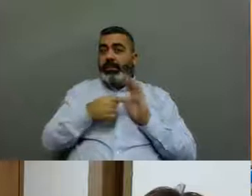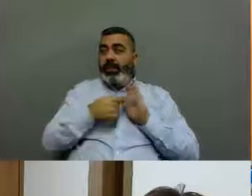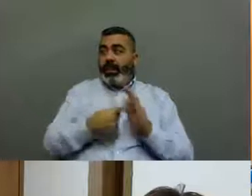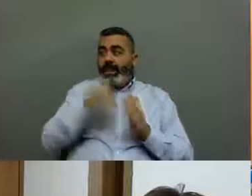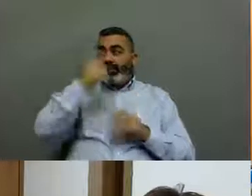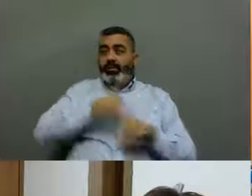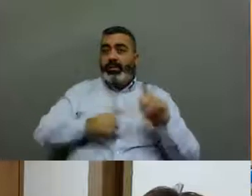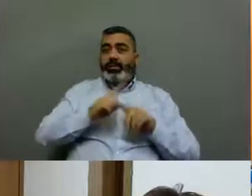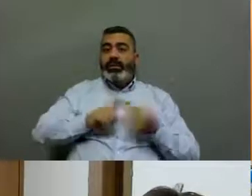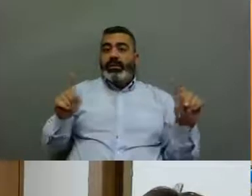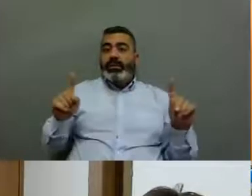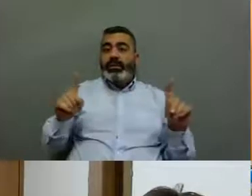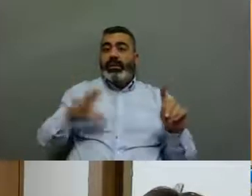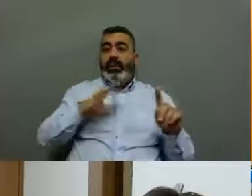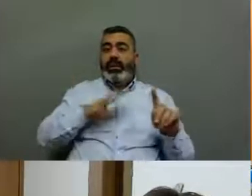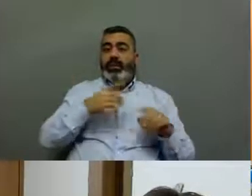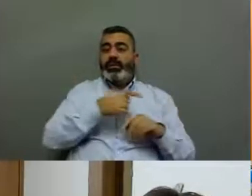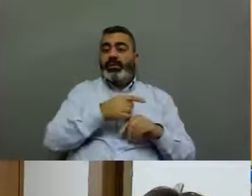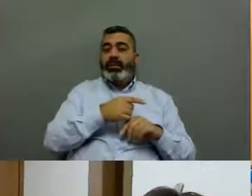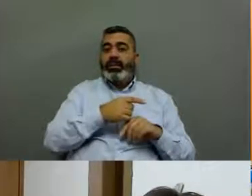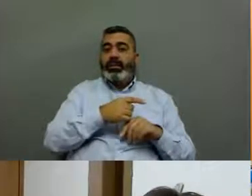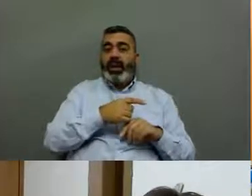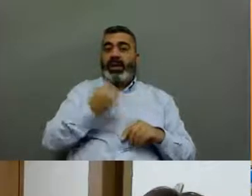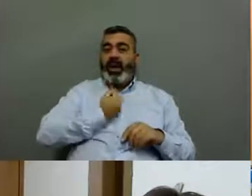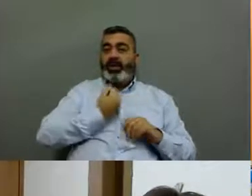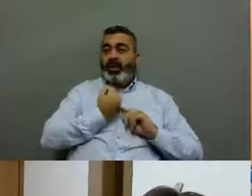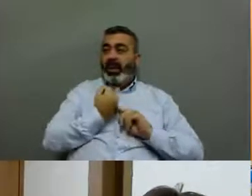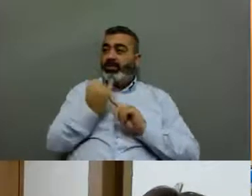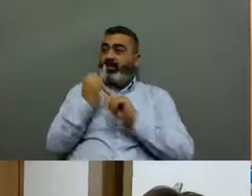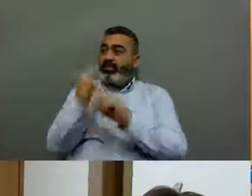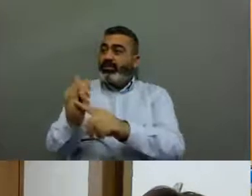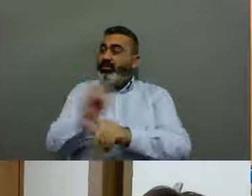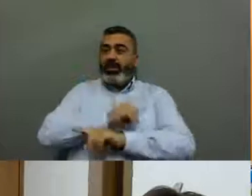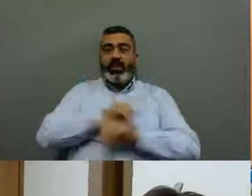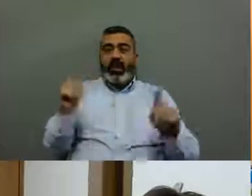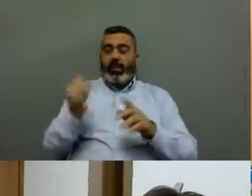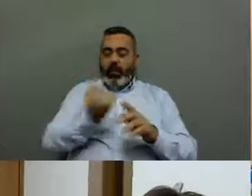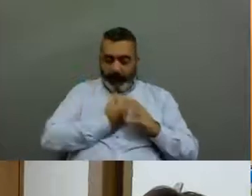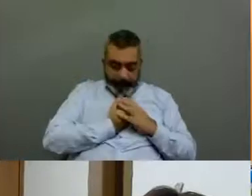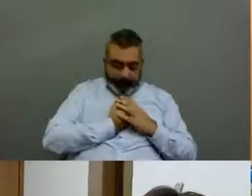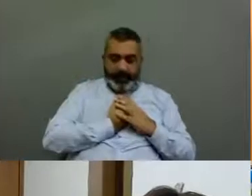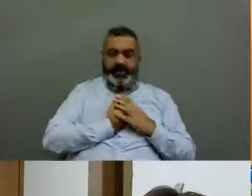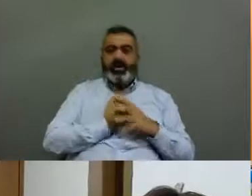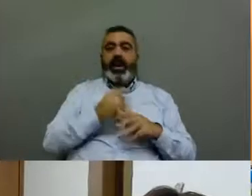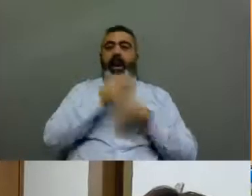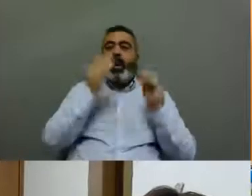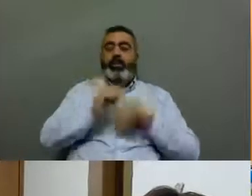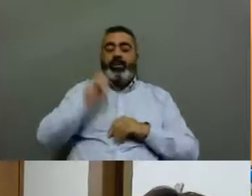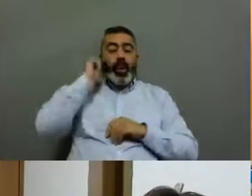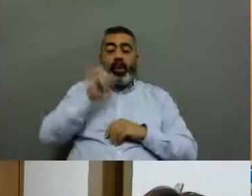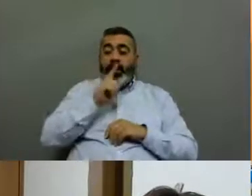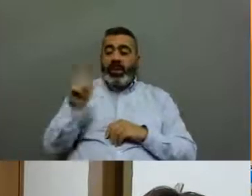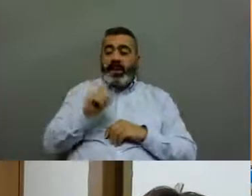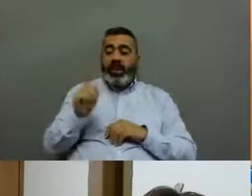να εκθέσουν την σύσσωμη την ταυτότητά τους στον κόσμο. Οπότε επιδίωκαν την ανωνυμία, επιδίωκαν